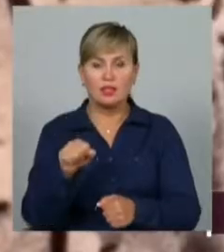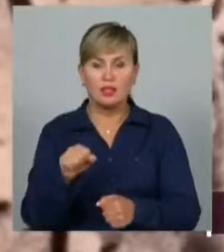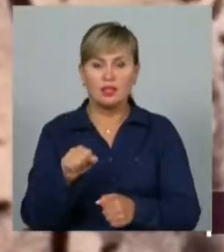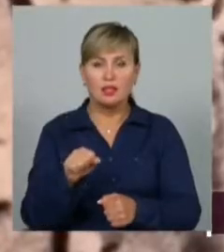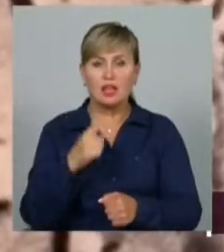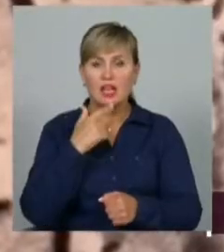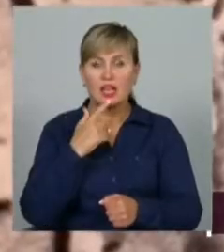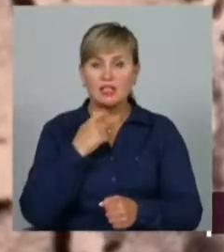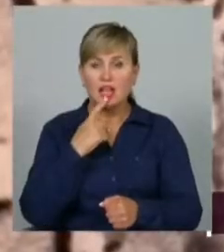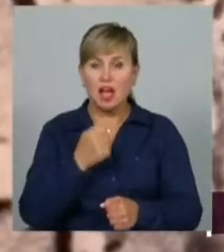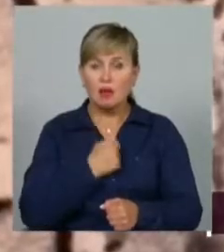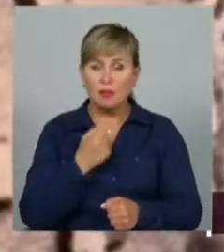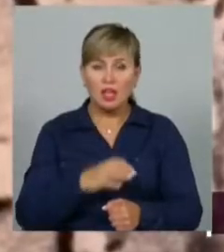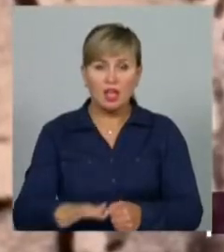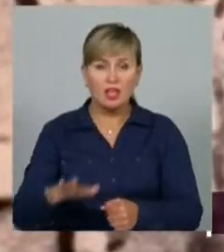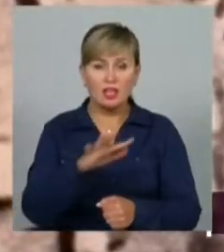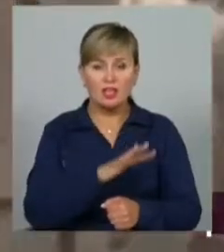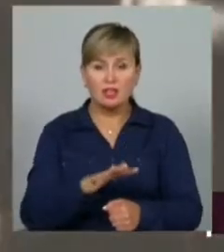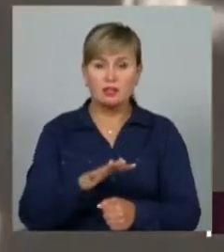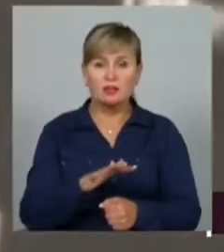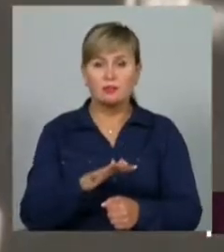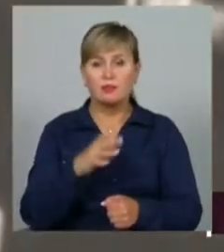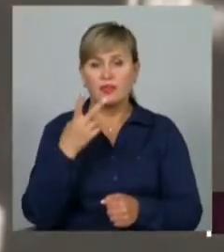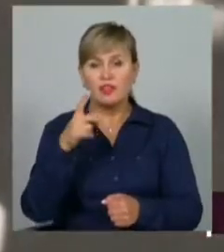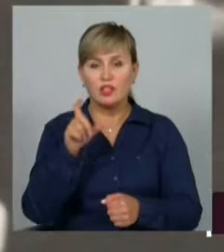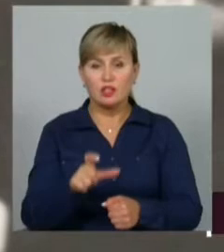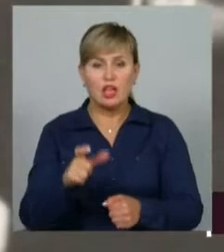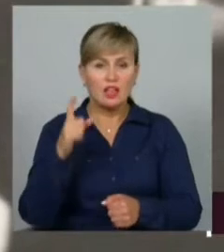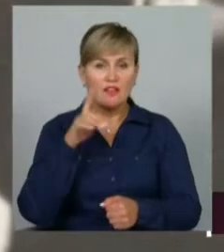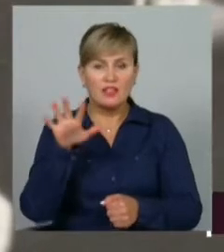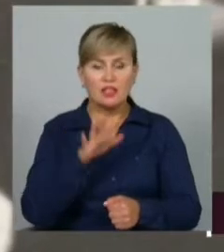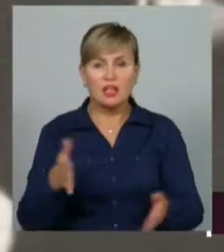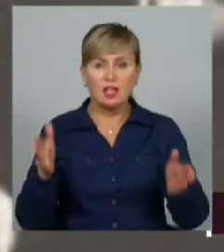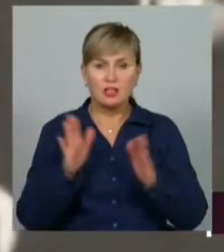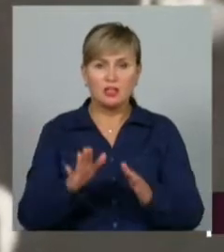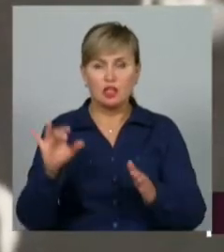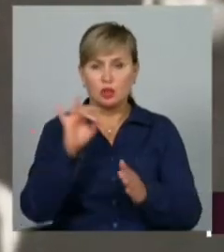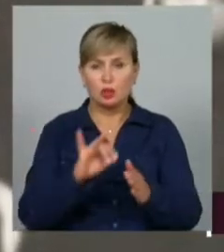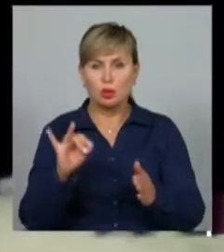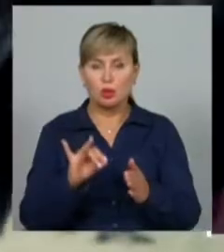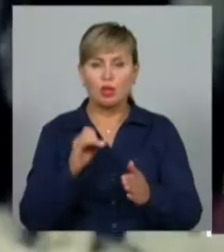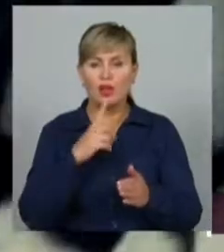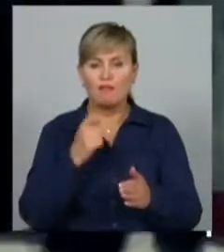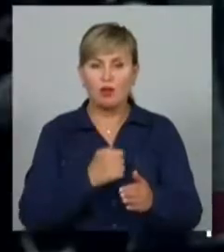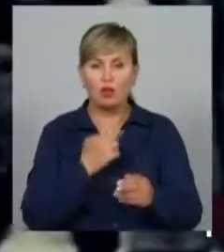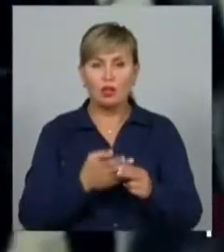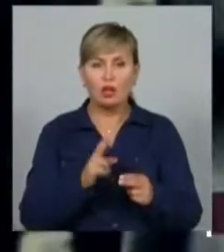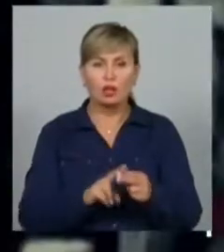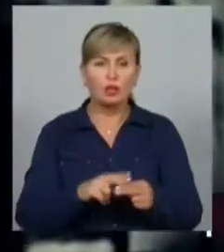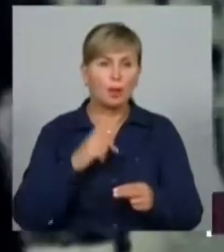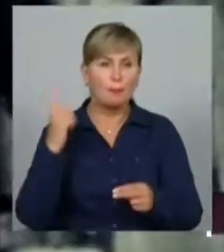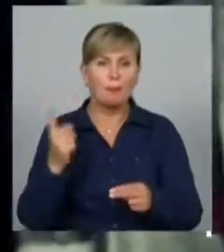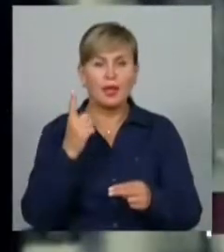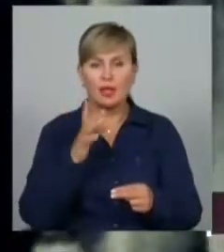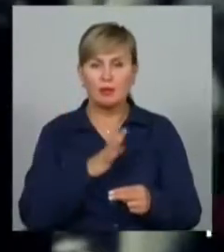Имена красноармейцев Рахимжана Кошкарбаева и Григория Булатова теперь навсегда впечатаны в страницу истории, как воинов, которые первыми